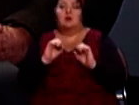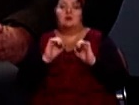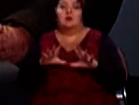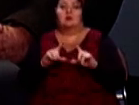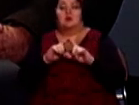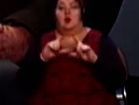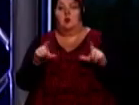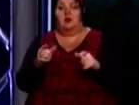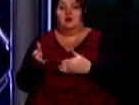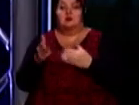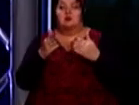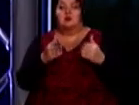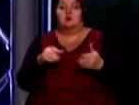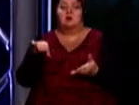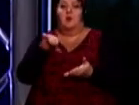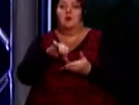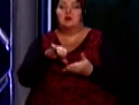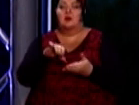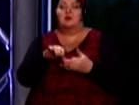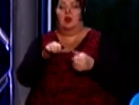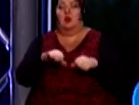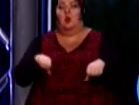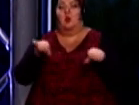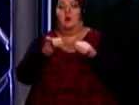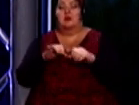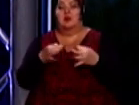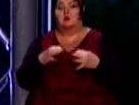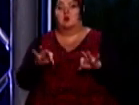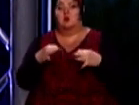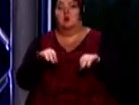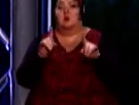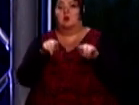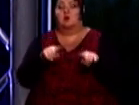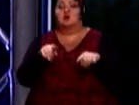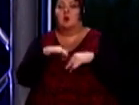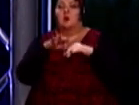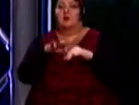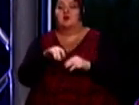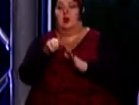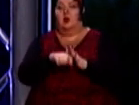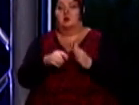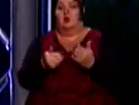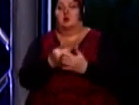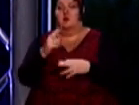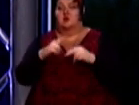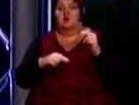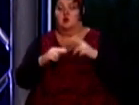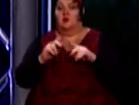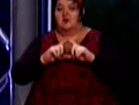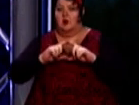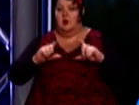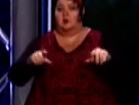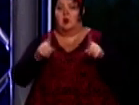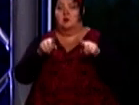експлуатацію, запрошуються представники комітету доступності для того, щоб проводити аудит новозбудованих об'єктів. Те, що у